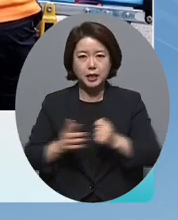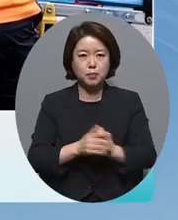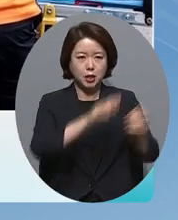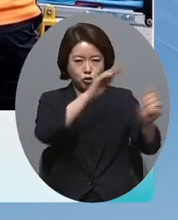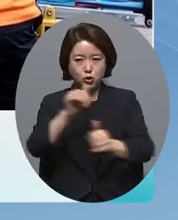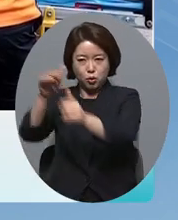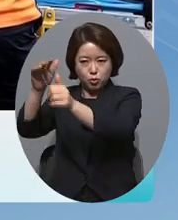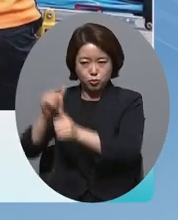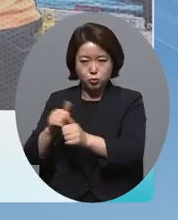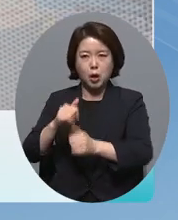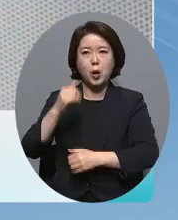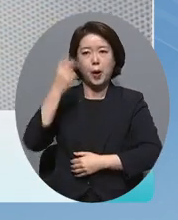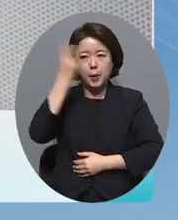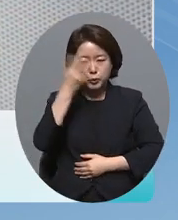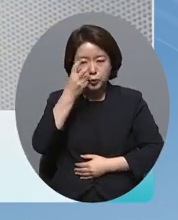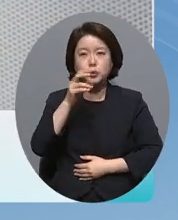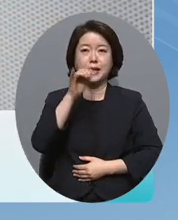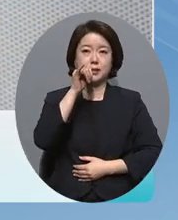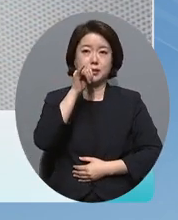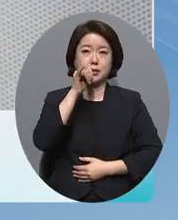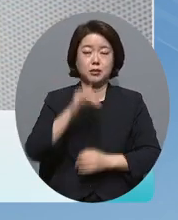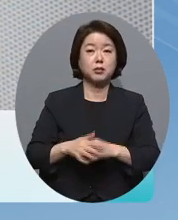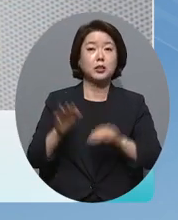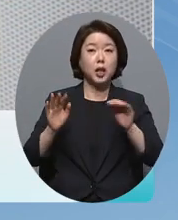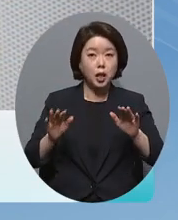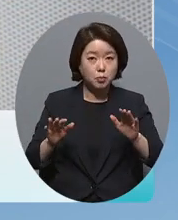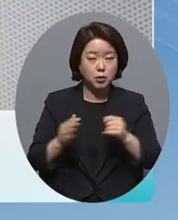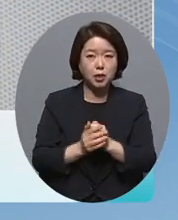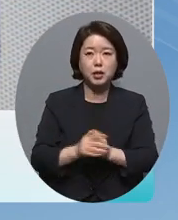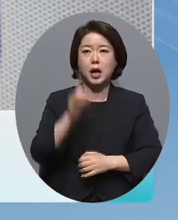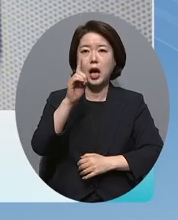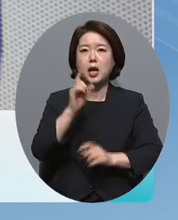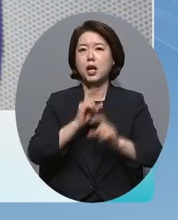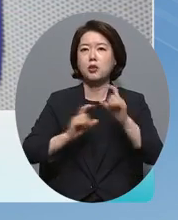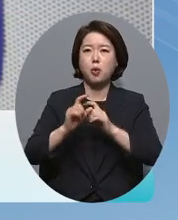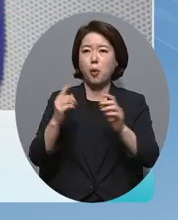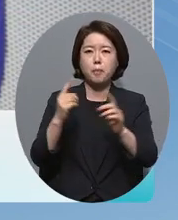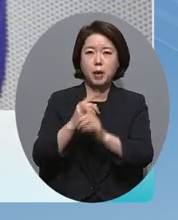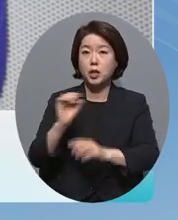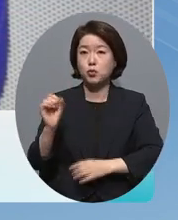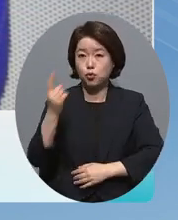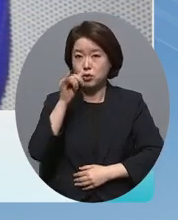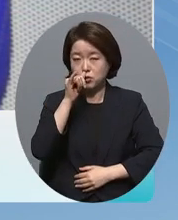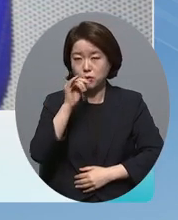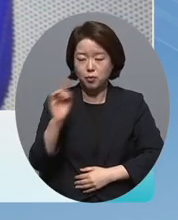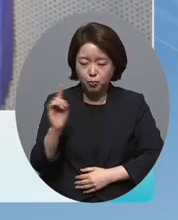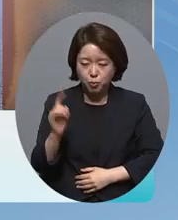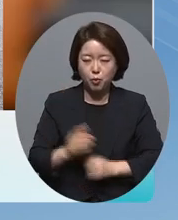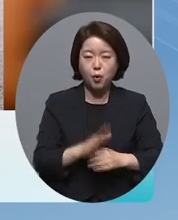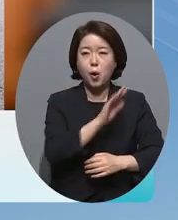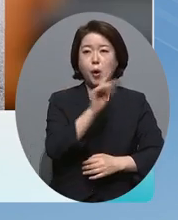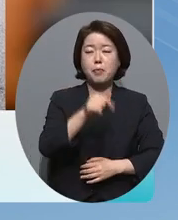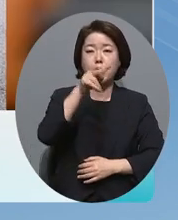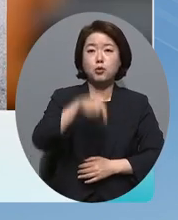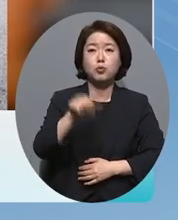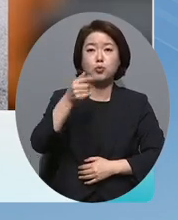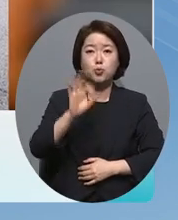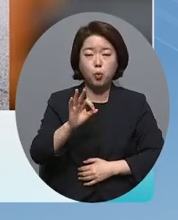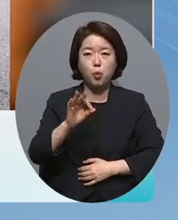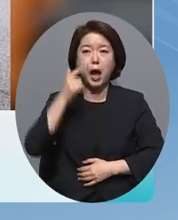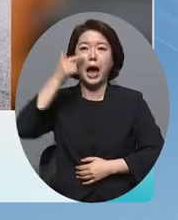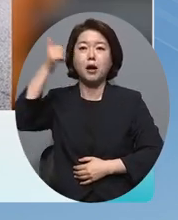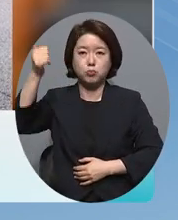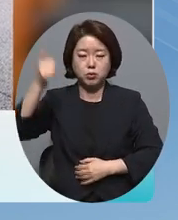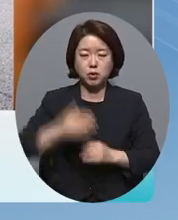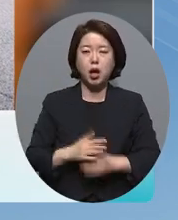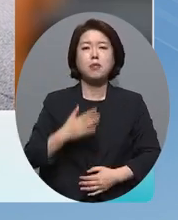둘 다 불러서 대질 조사하거든요 근데 지금 이거 사건 같은 같은 경우는 하나 변수가 있었던 것이 그 박수홍 씨의 부친이 본인이